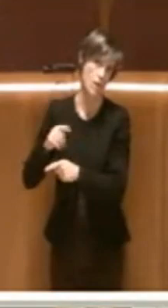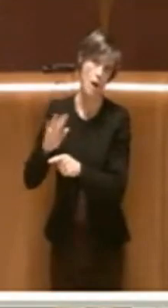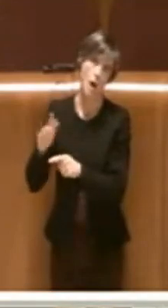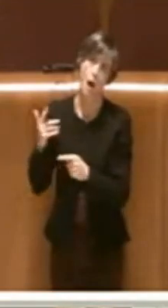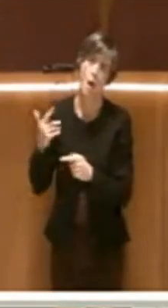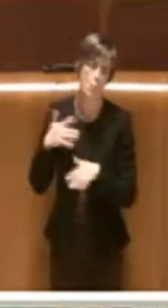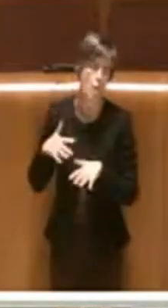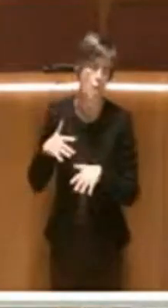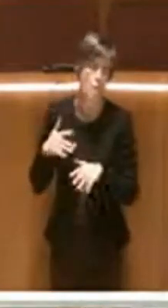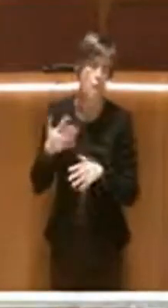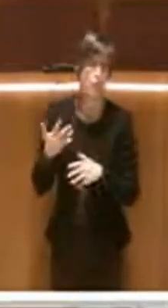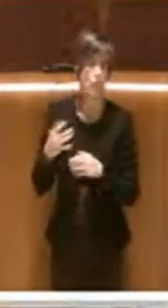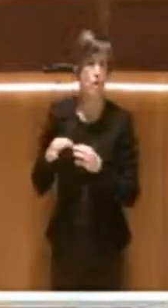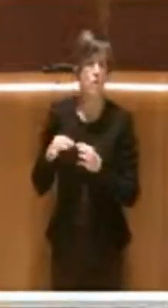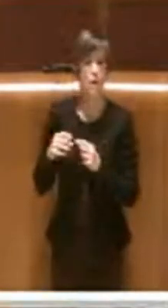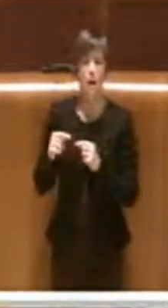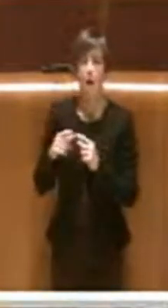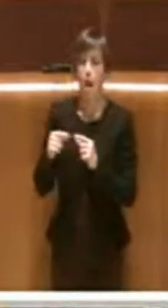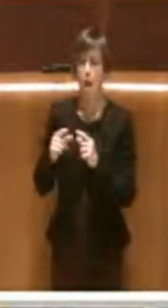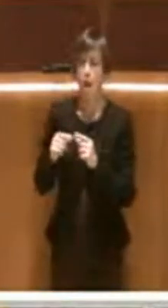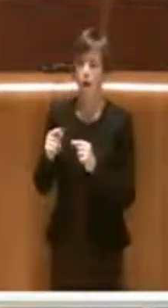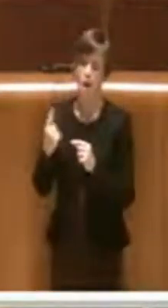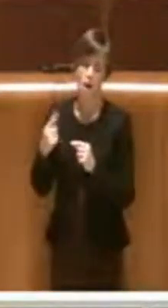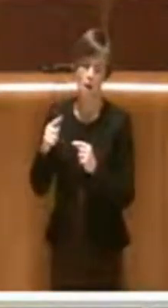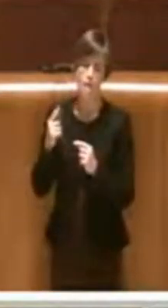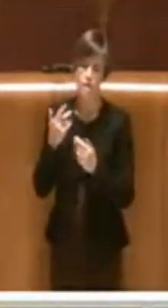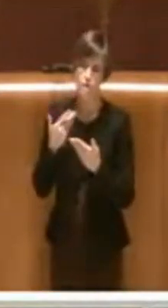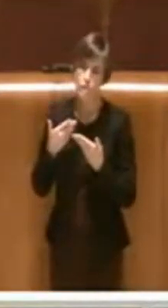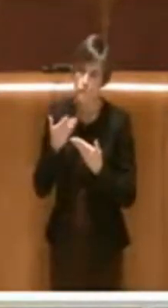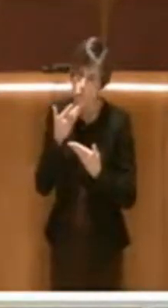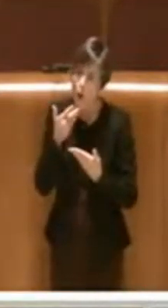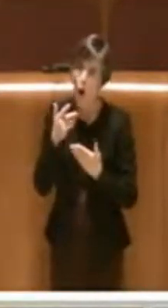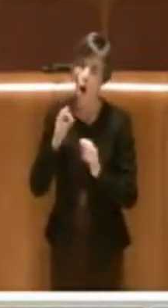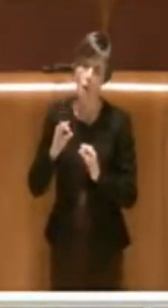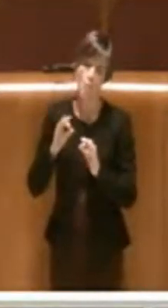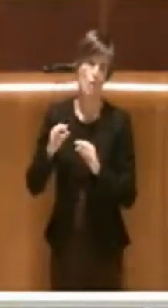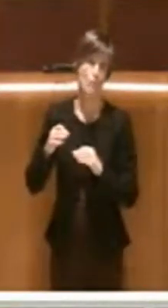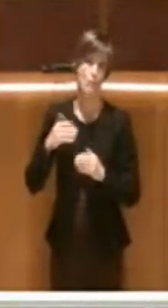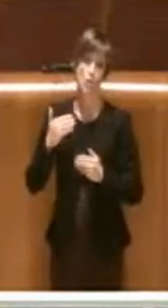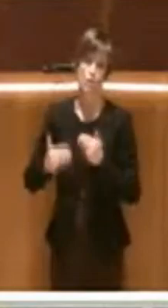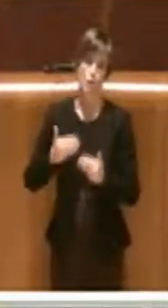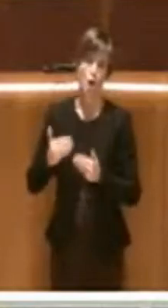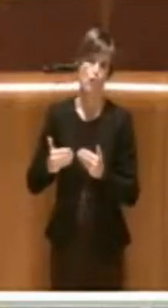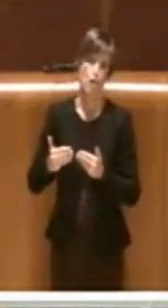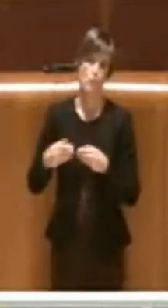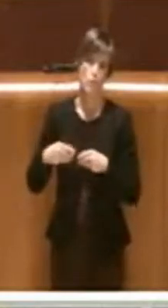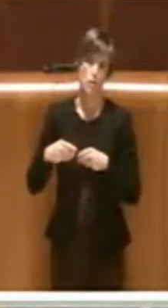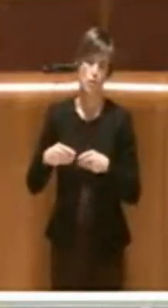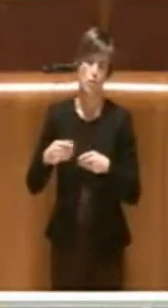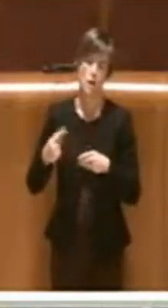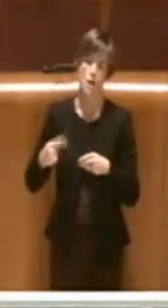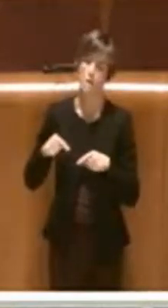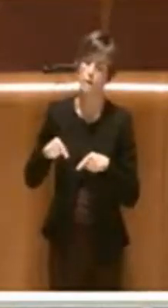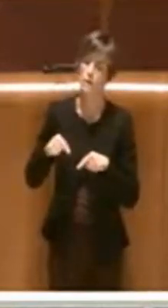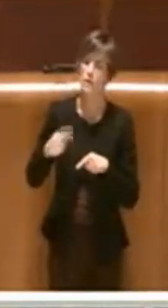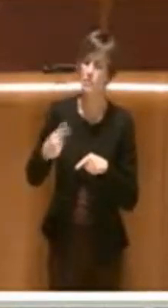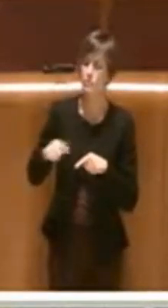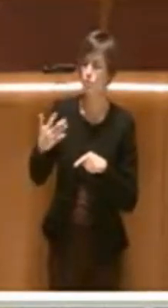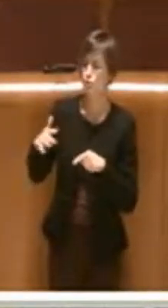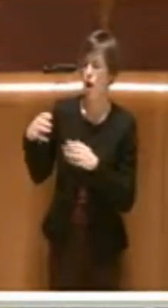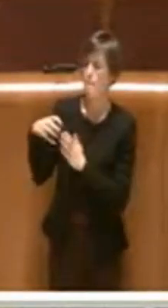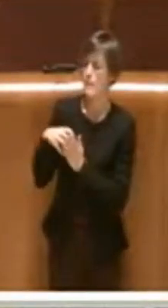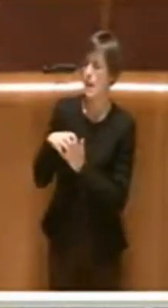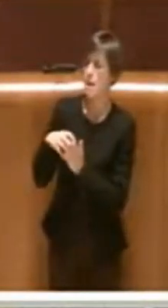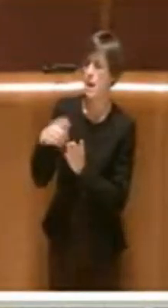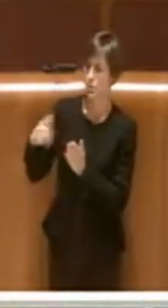a favore ovviamente dei processi partecipativi. Abbiamo voluto anche ribadire nel deliberato, era già previsto nelle premesse, che potranno essere